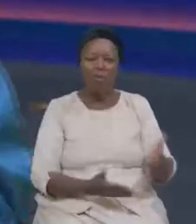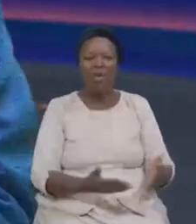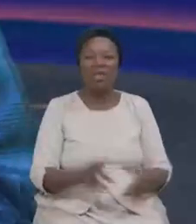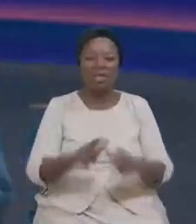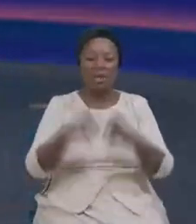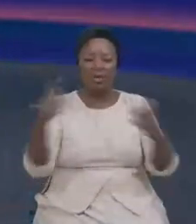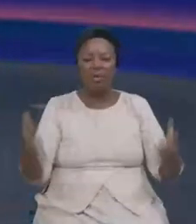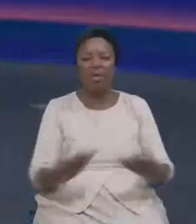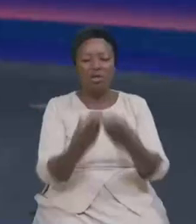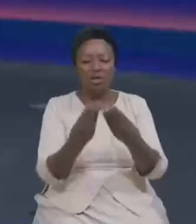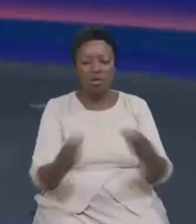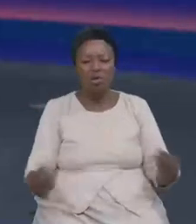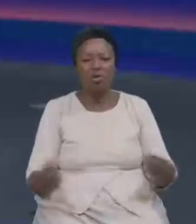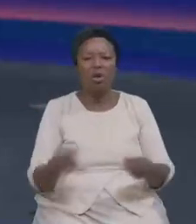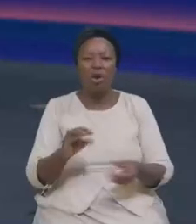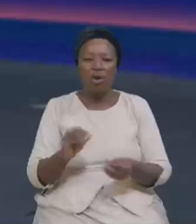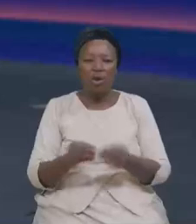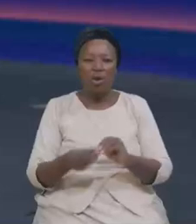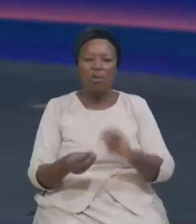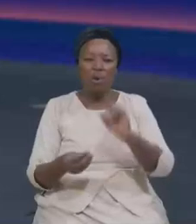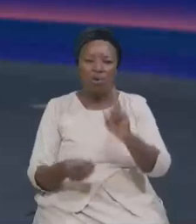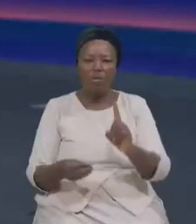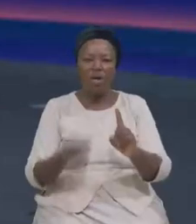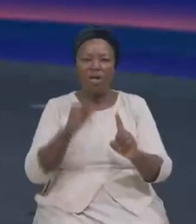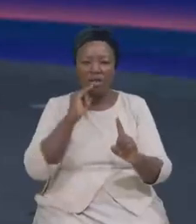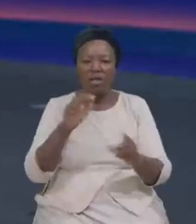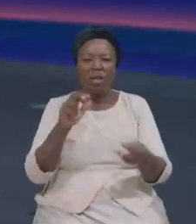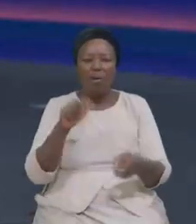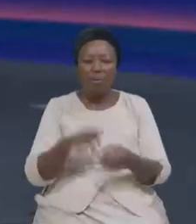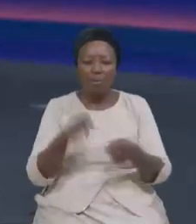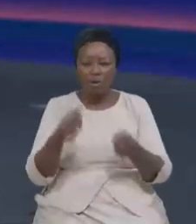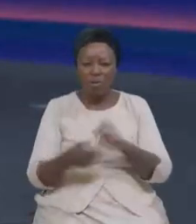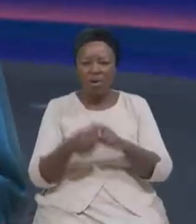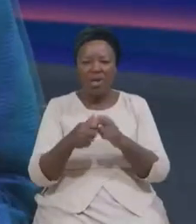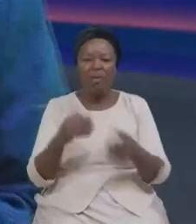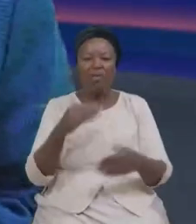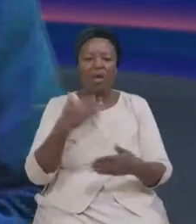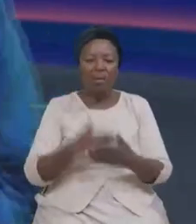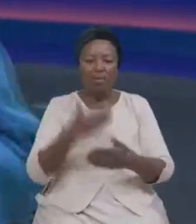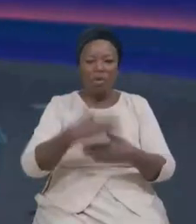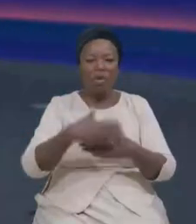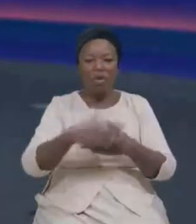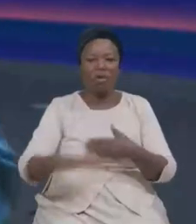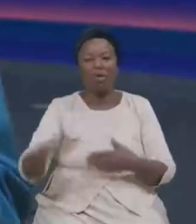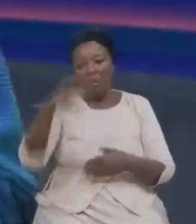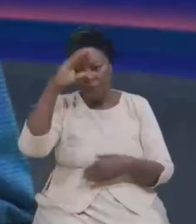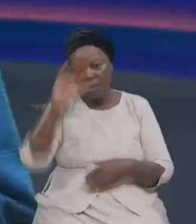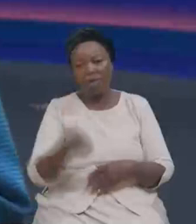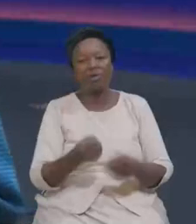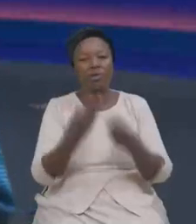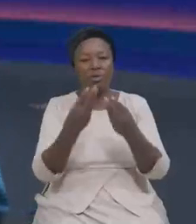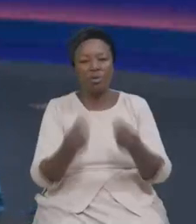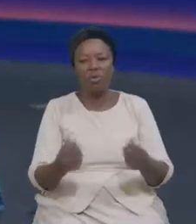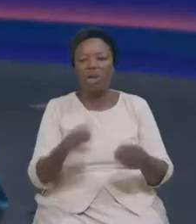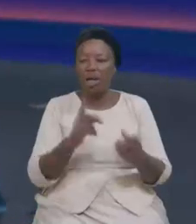donc, les problèmes qui dépassent les solutions humaines. Vous savez, est-ce que tu as confronté à quelque chose qui apporte la frayeur dans